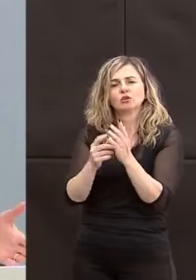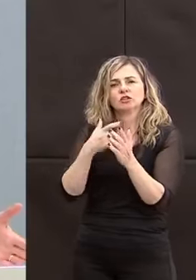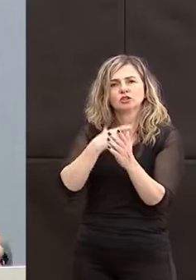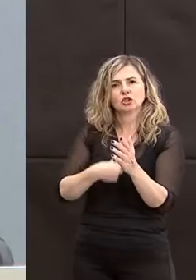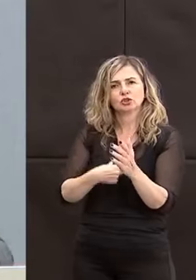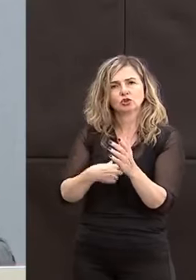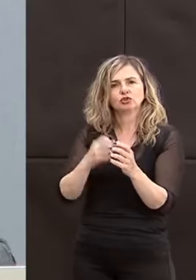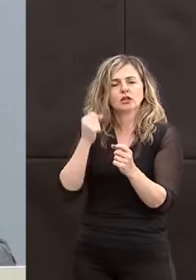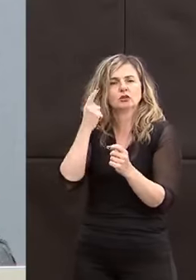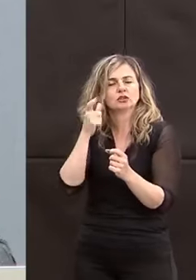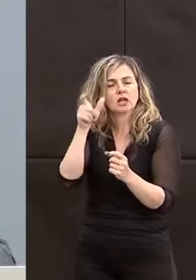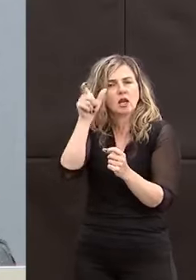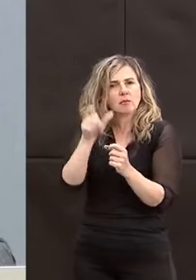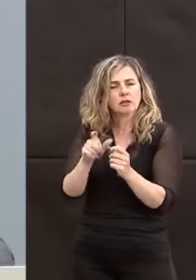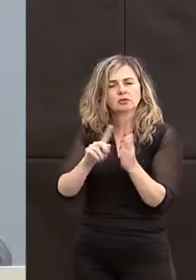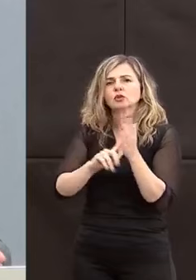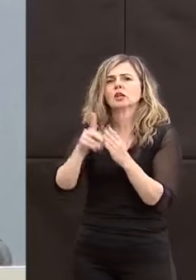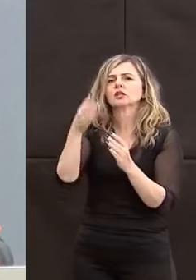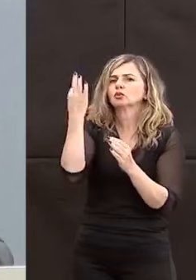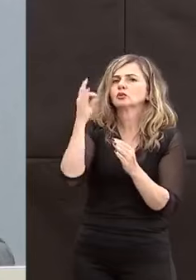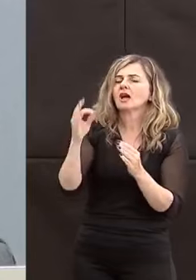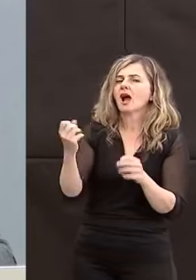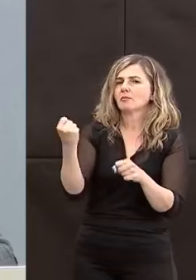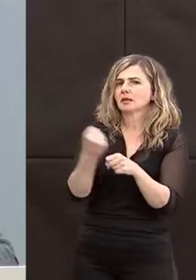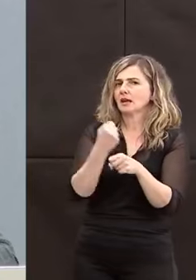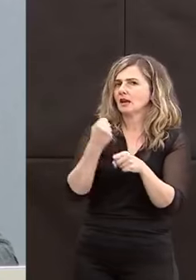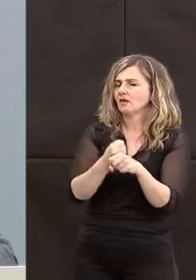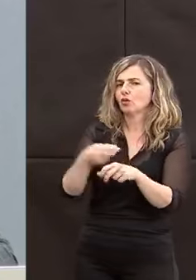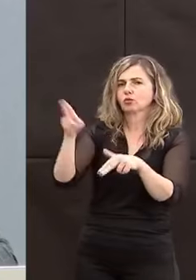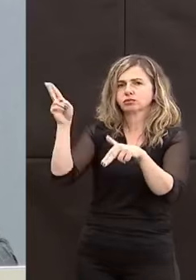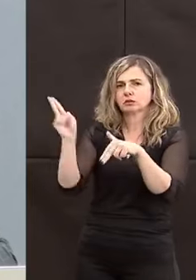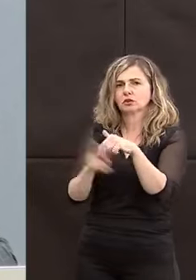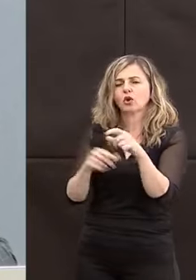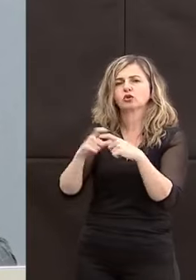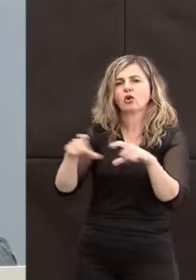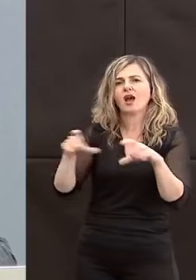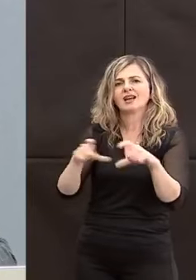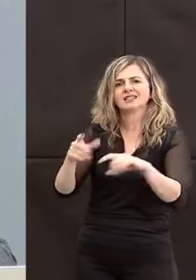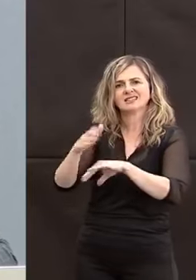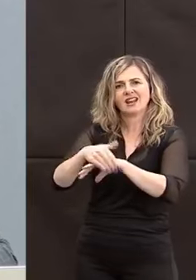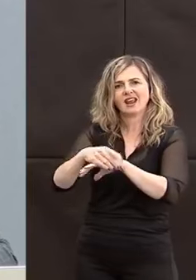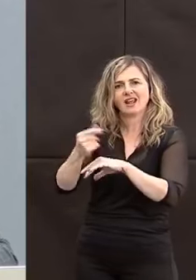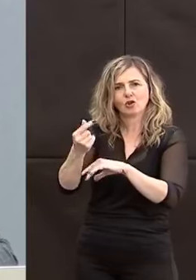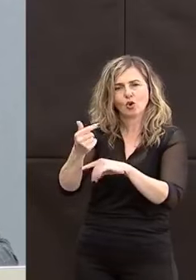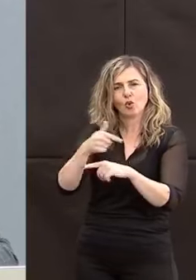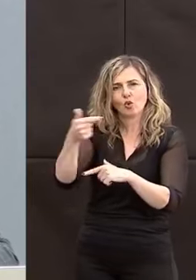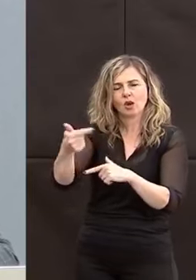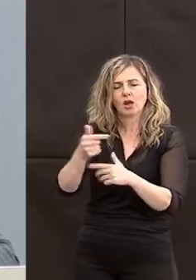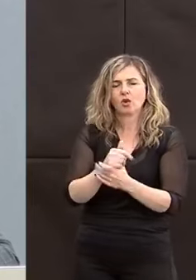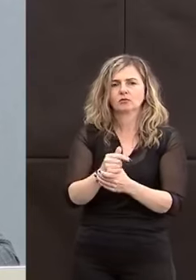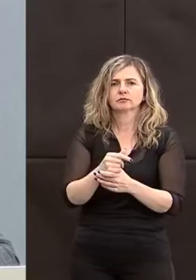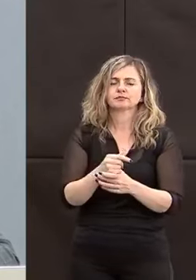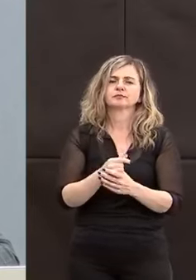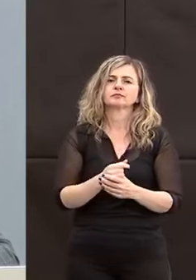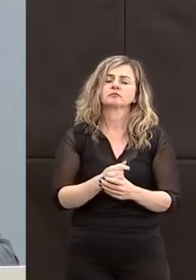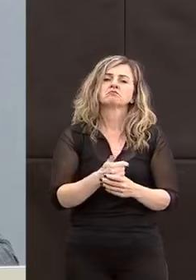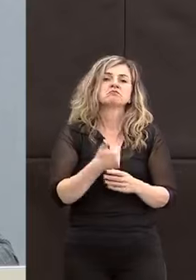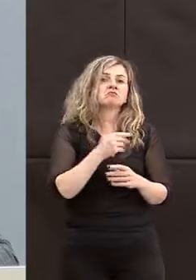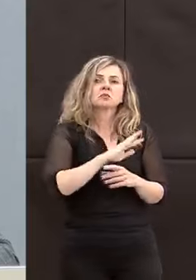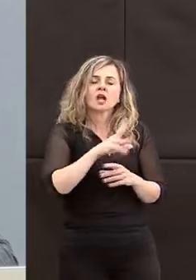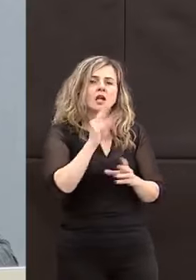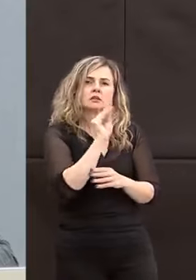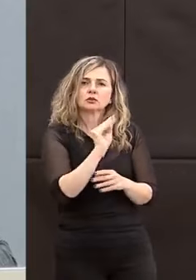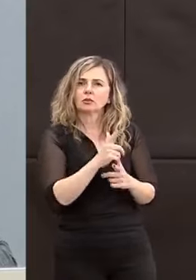risulta effettivamente abile al lavoro verrà revocato l'assegno unico molto bene allora altre domande non ne sono